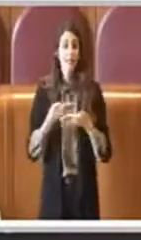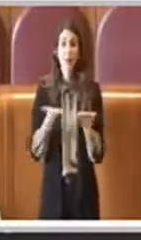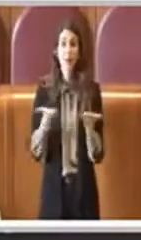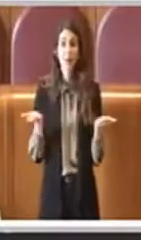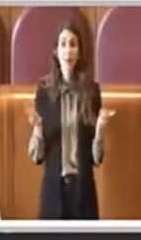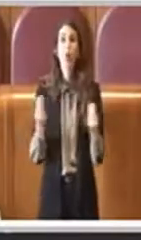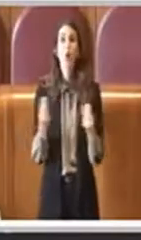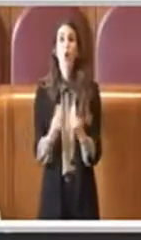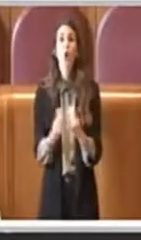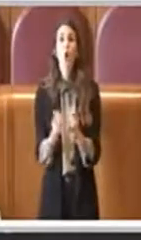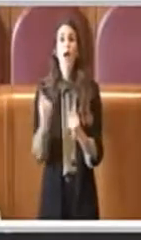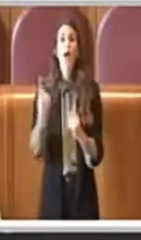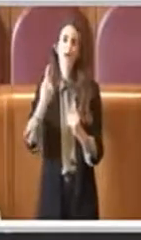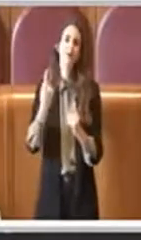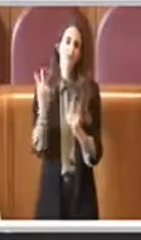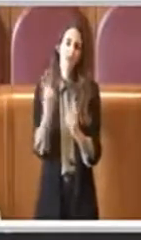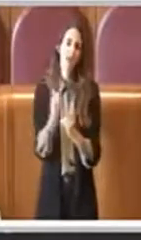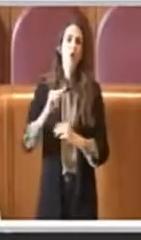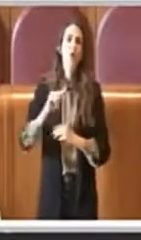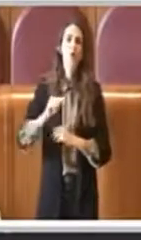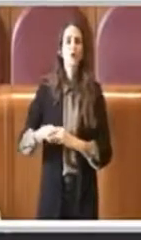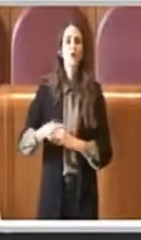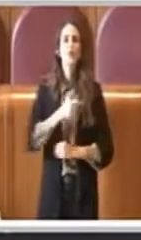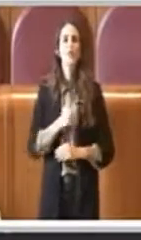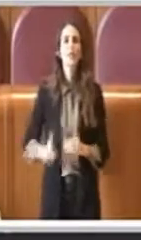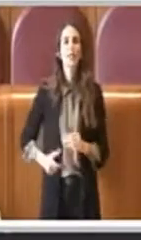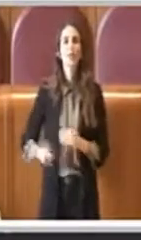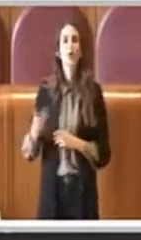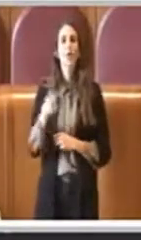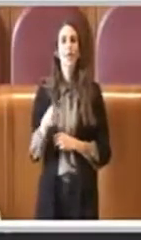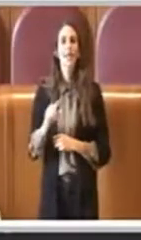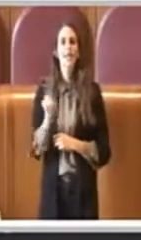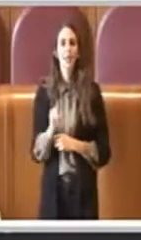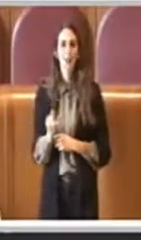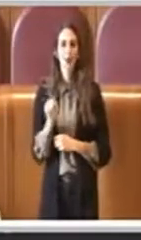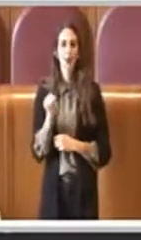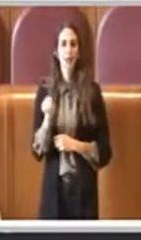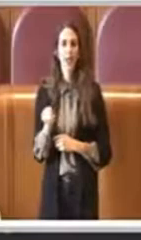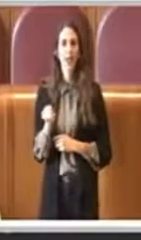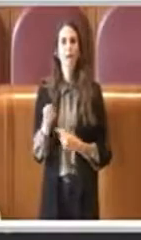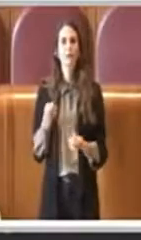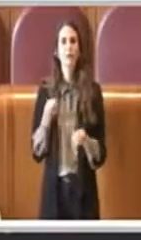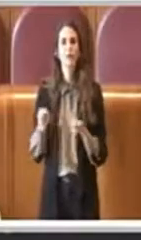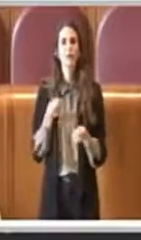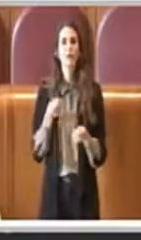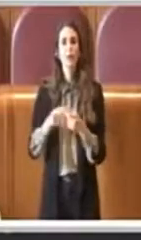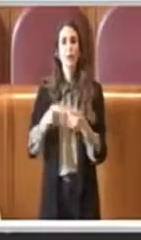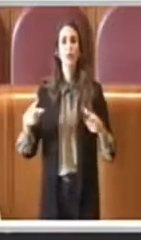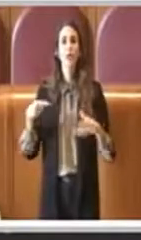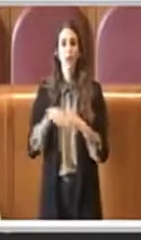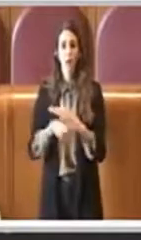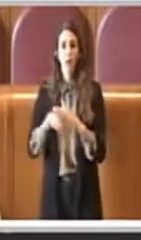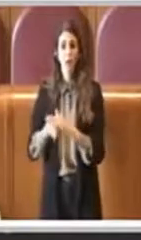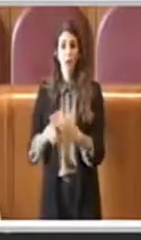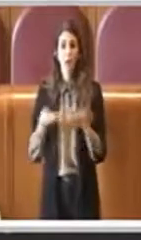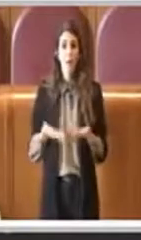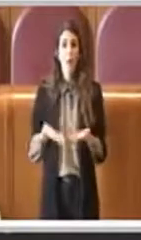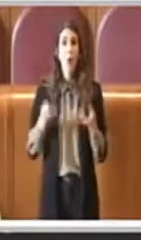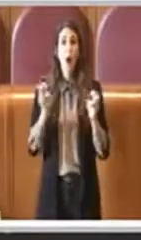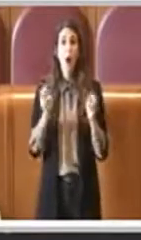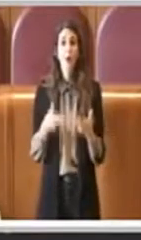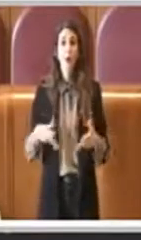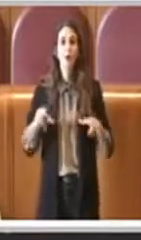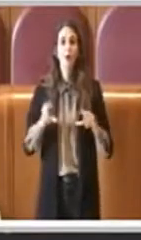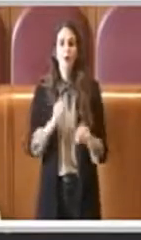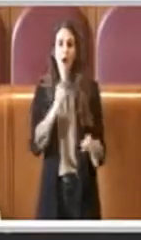collega nonché vice sindaco della città metropolitana Teresa Zotta, è stato ripreso. E quindi